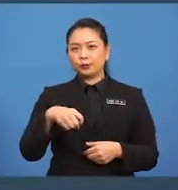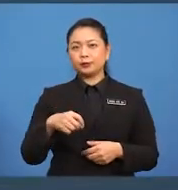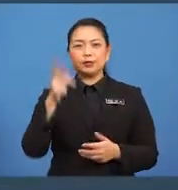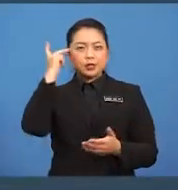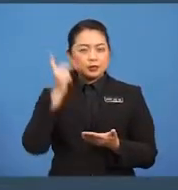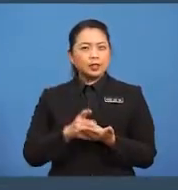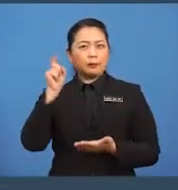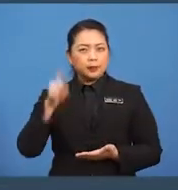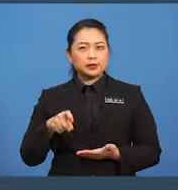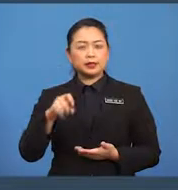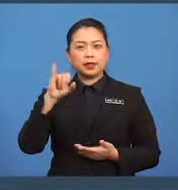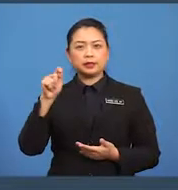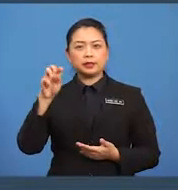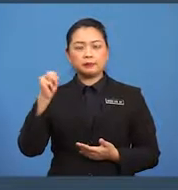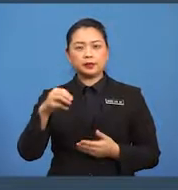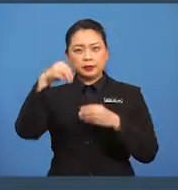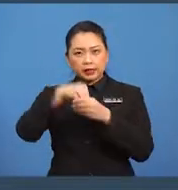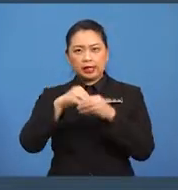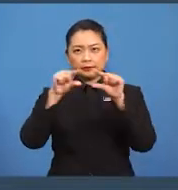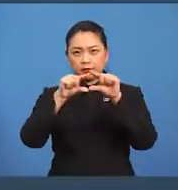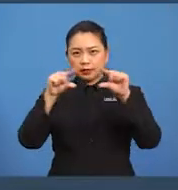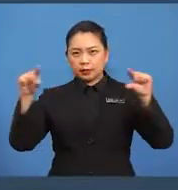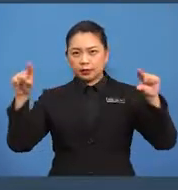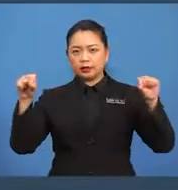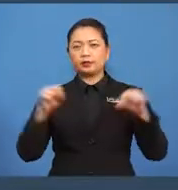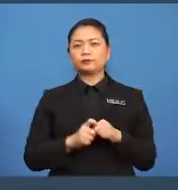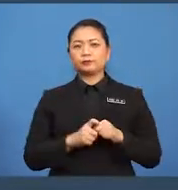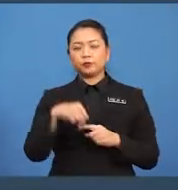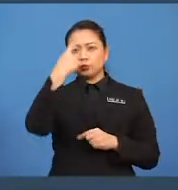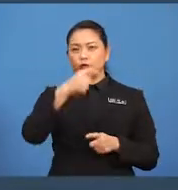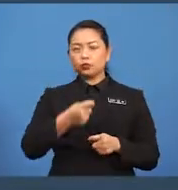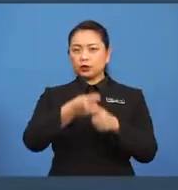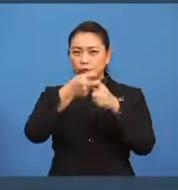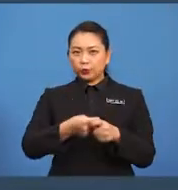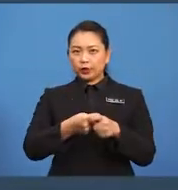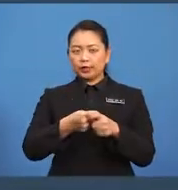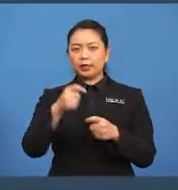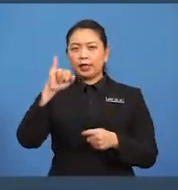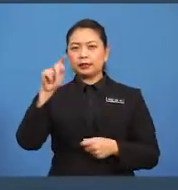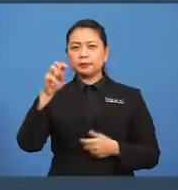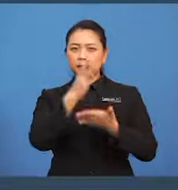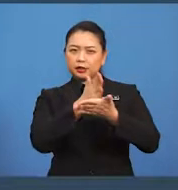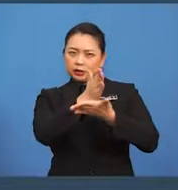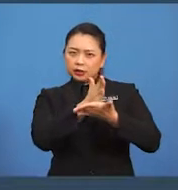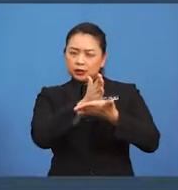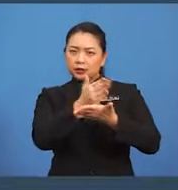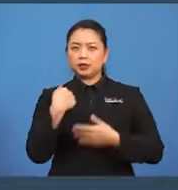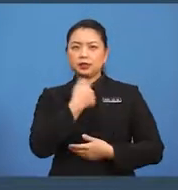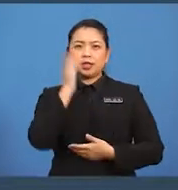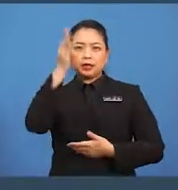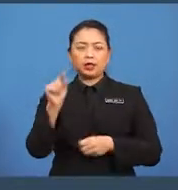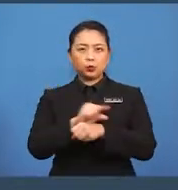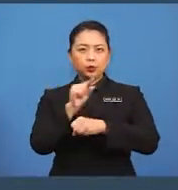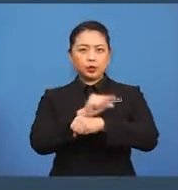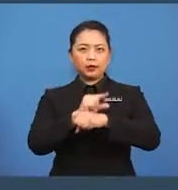pasti item pertengahan dalam senarai. Untuk menentukan item pertengahan, kita akan menggunakan